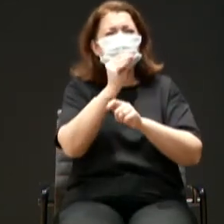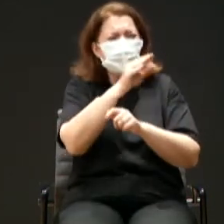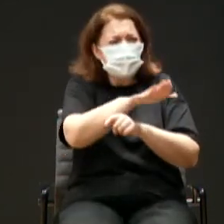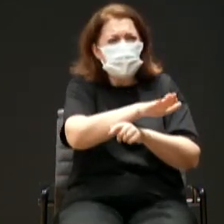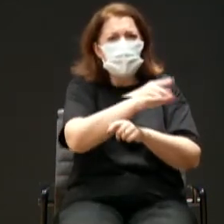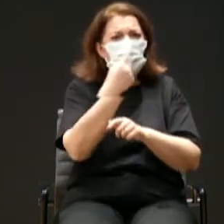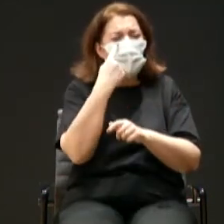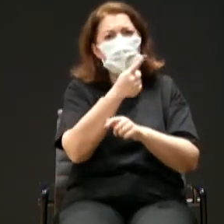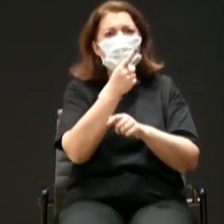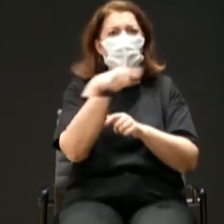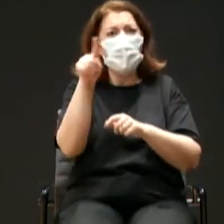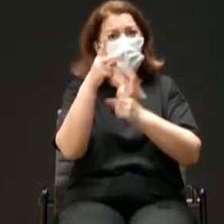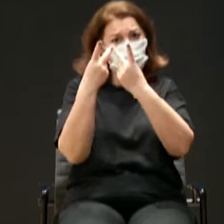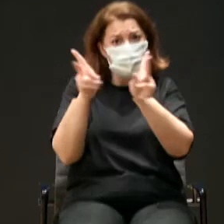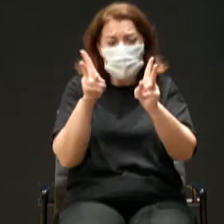karartmışsın kardeşim.